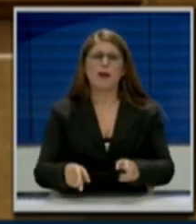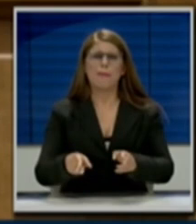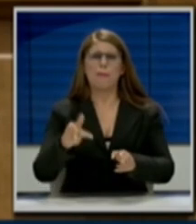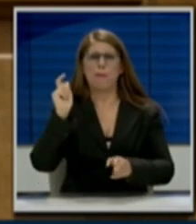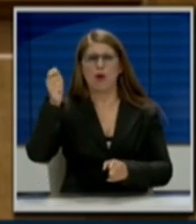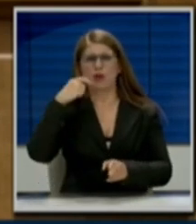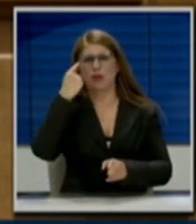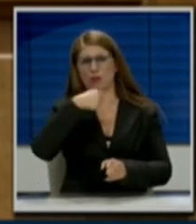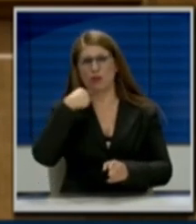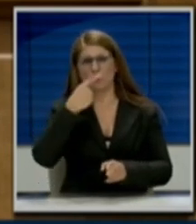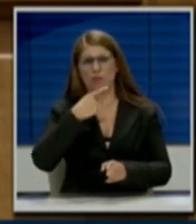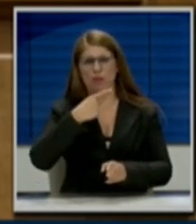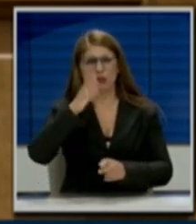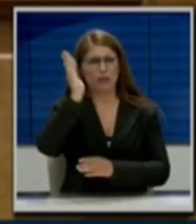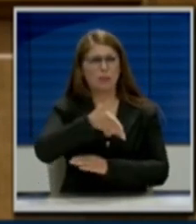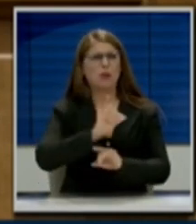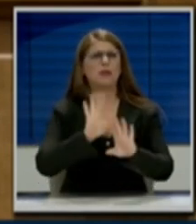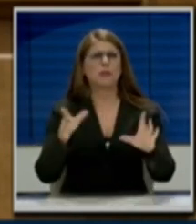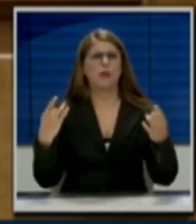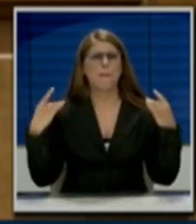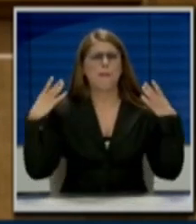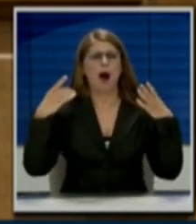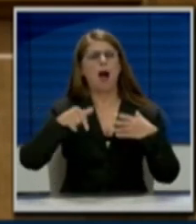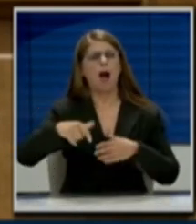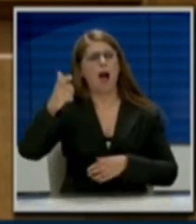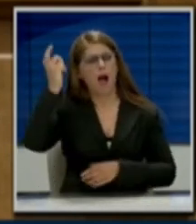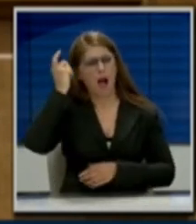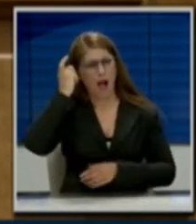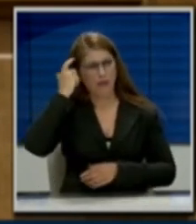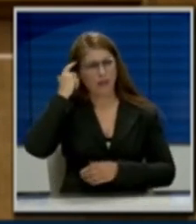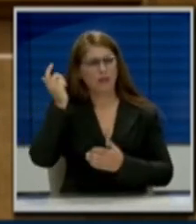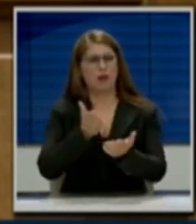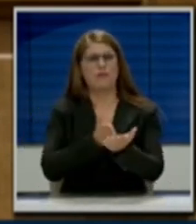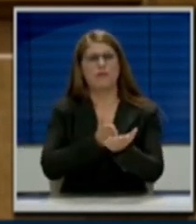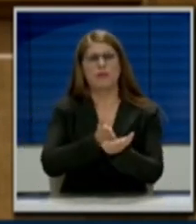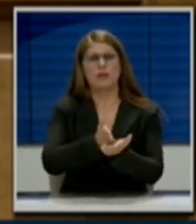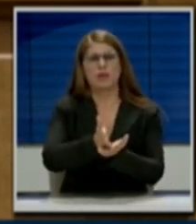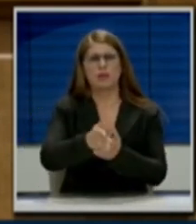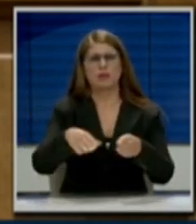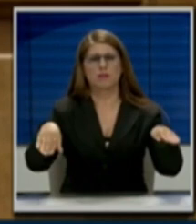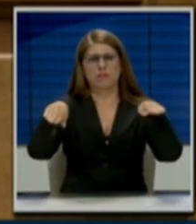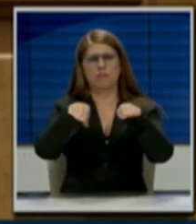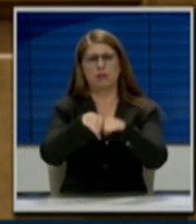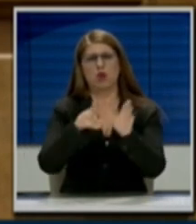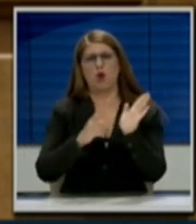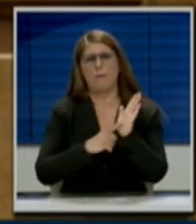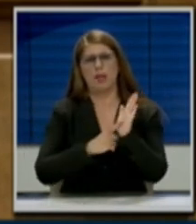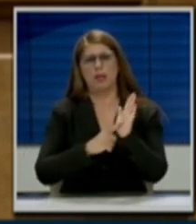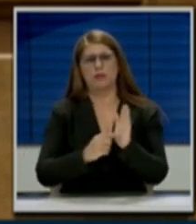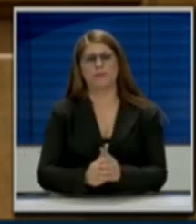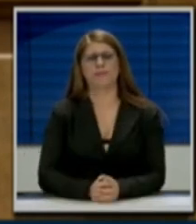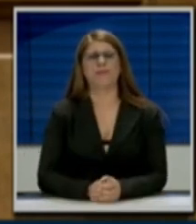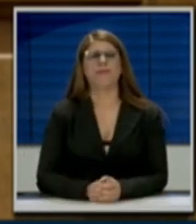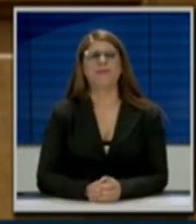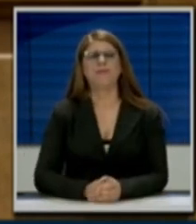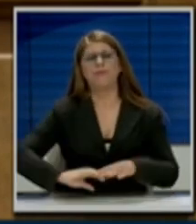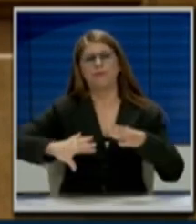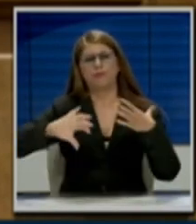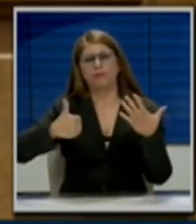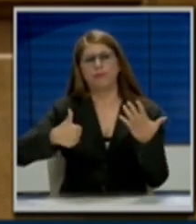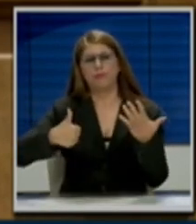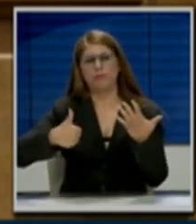πολιτικού προσωπικού και την πραγματική εμπέδωση δικαιοσύνης και ισονομίας. Έκτος